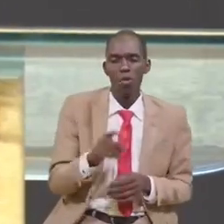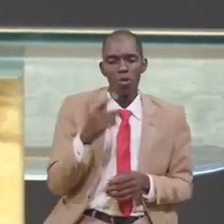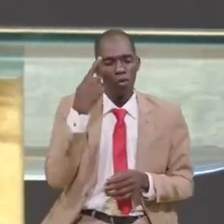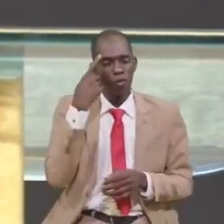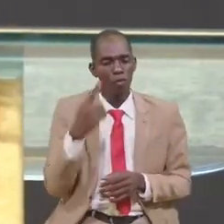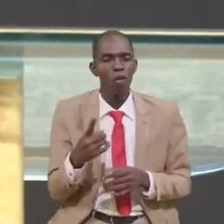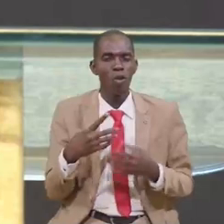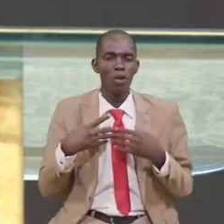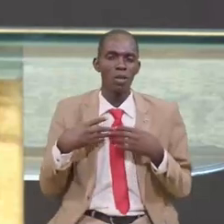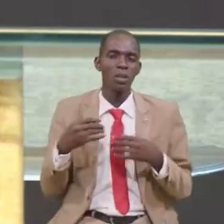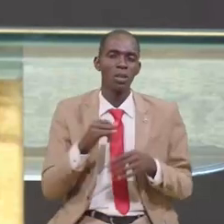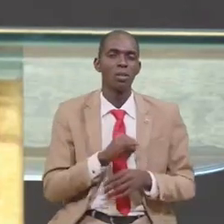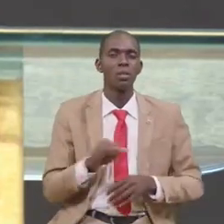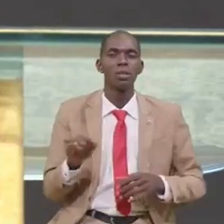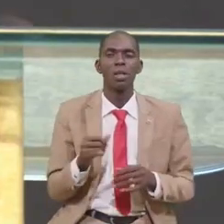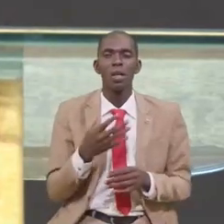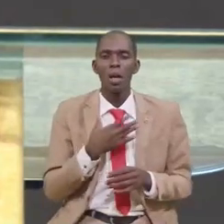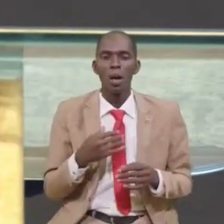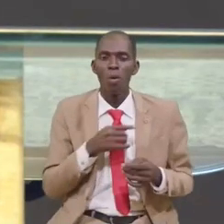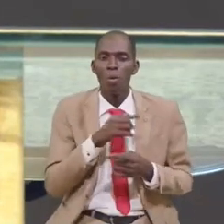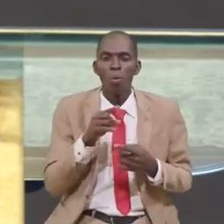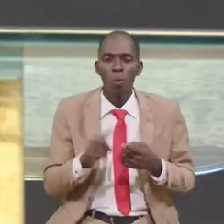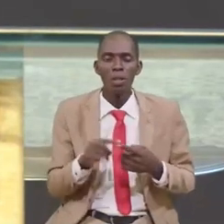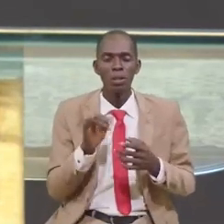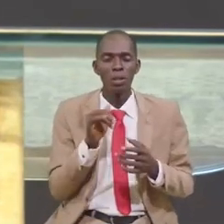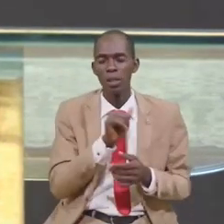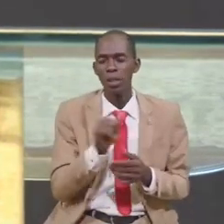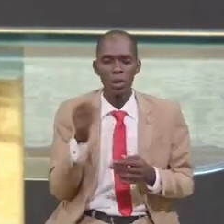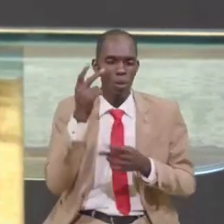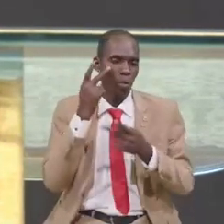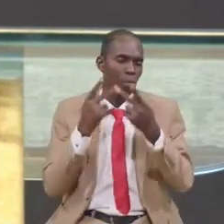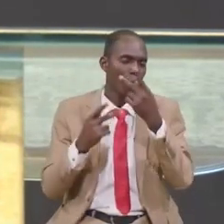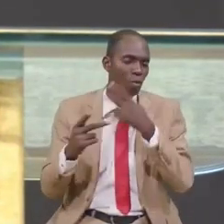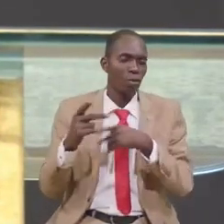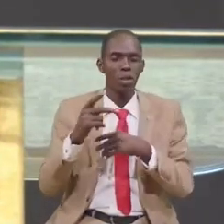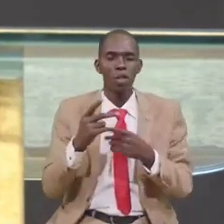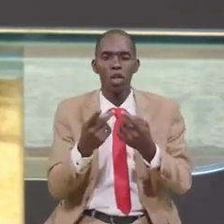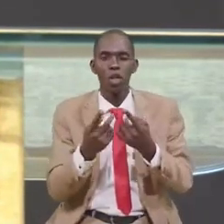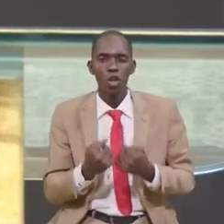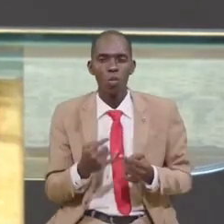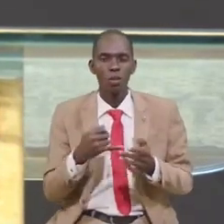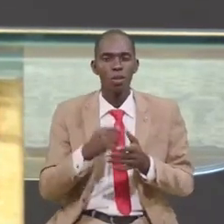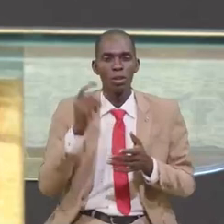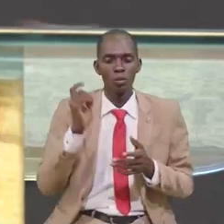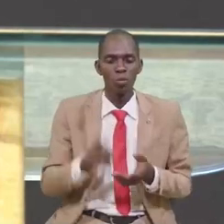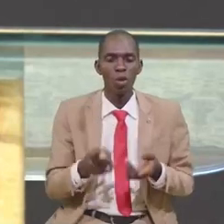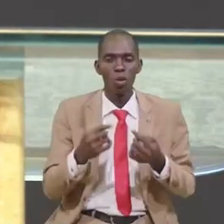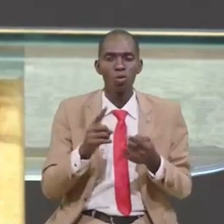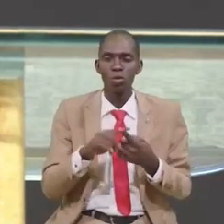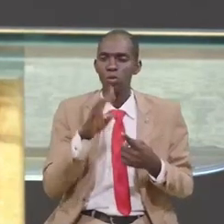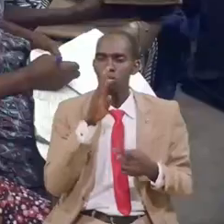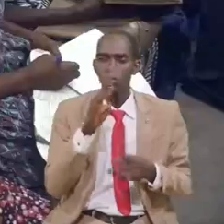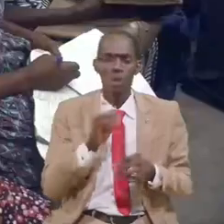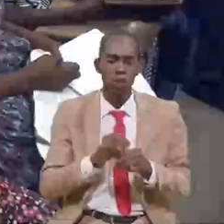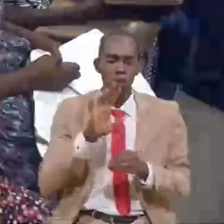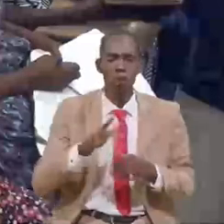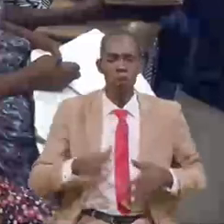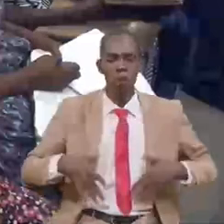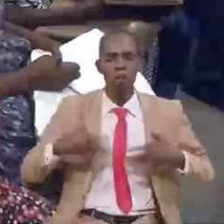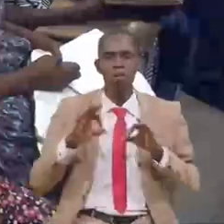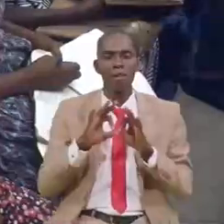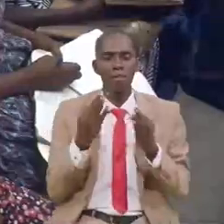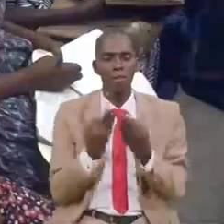y a la prophétie de la part de Dieu. Et cette parole, cette prophétie doit s'accomplir dans votre vie, dans votre famille, au nom